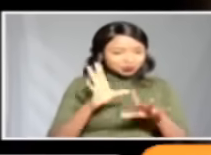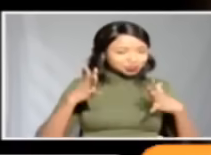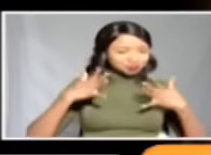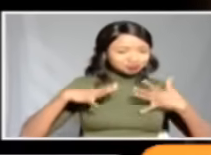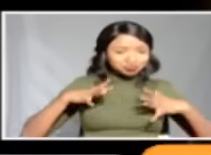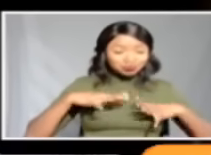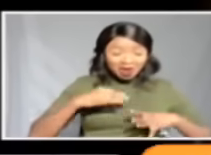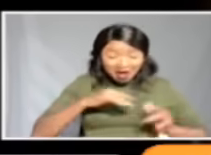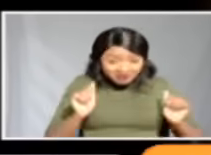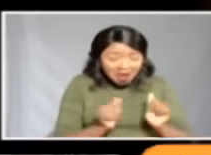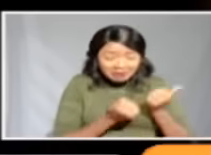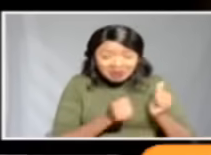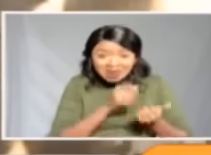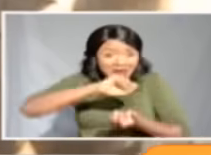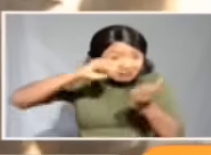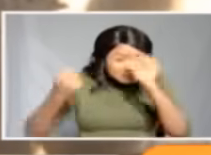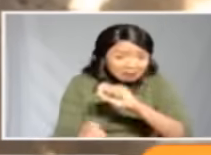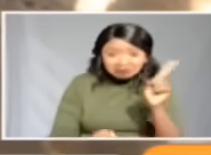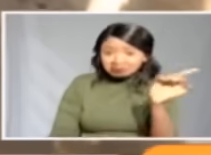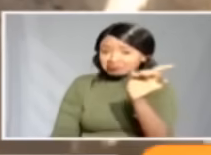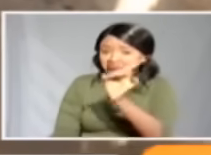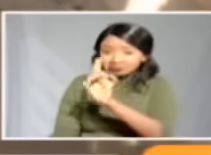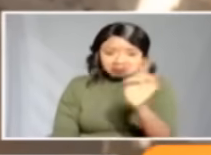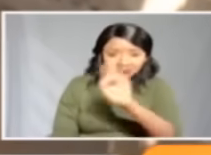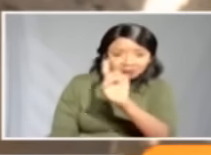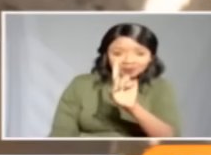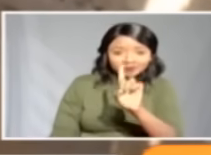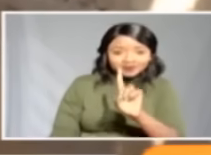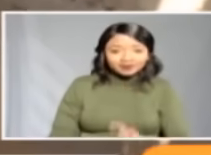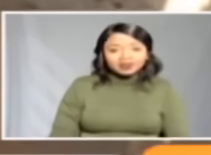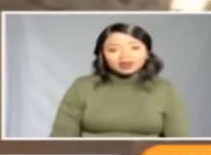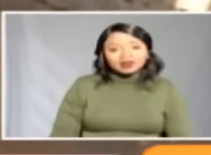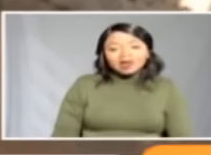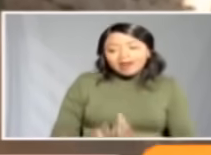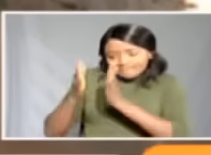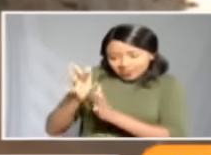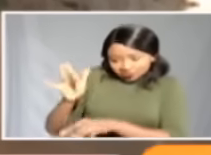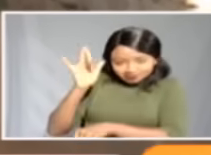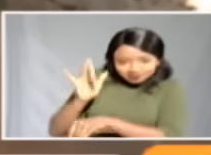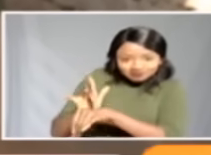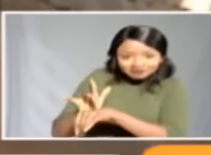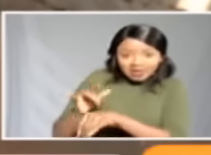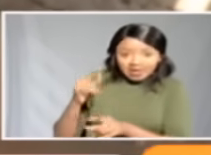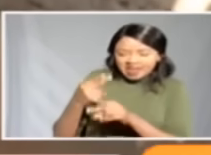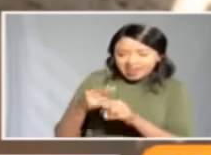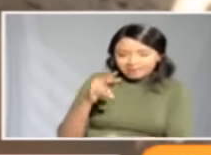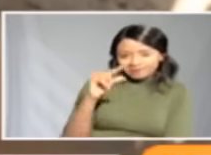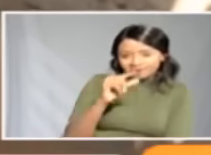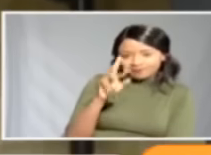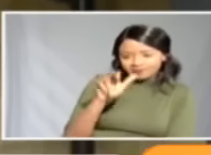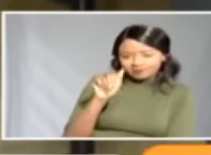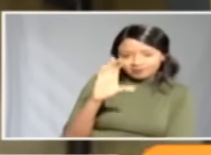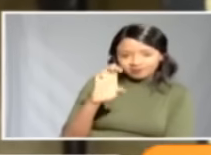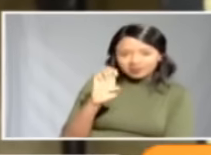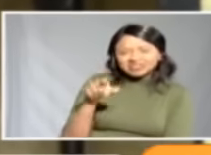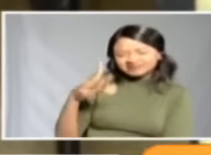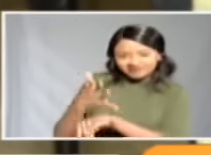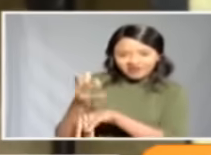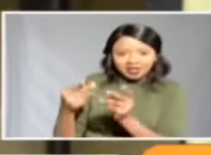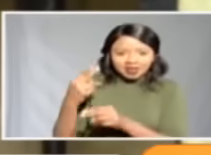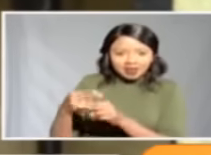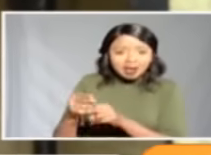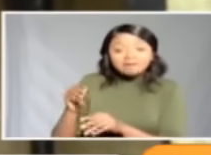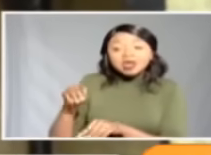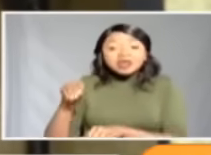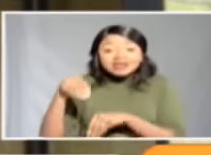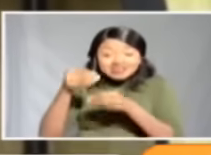na visa kama ya unawiti. Mwathiriwa ambaye tutamuita Grace, sio jina lake kamili, alikuwa amepewa makao hapa